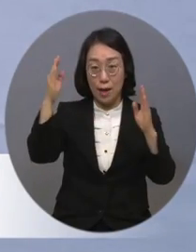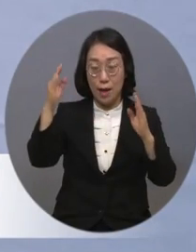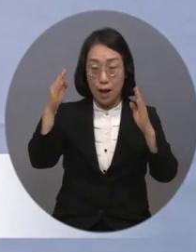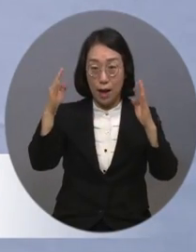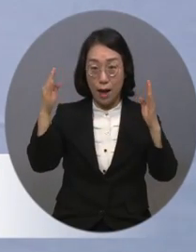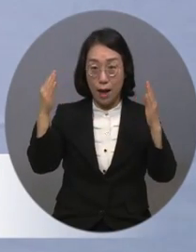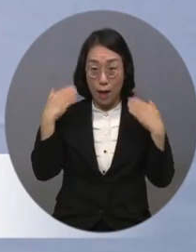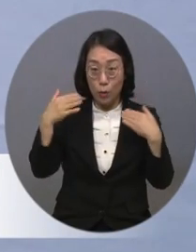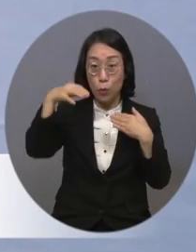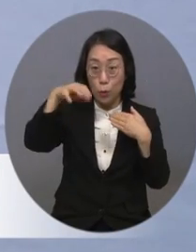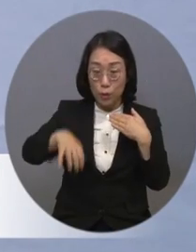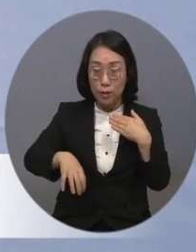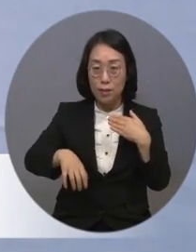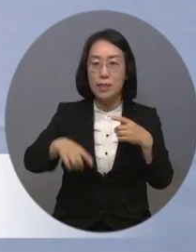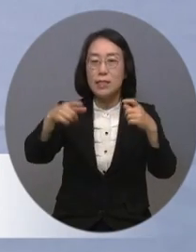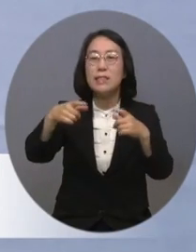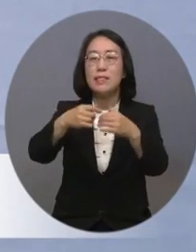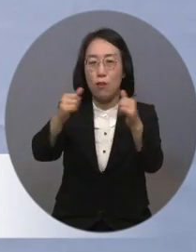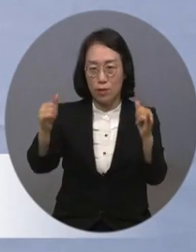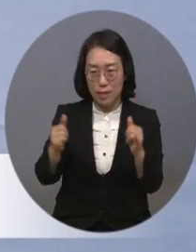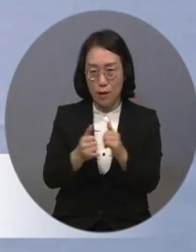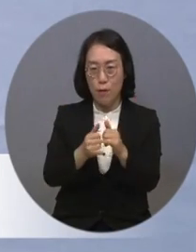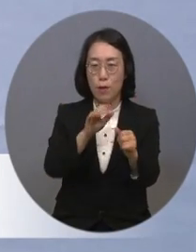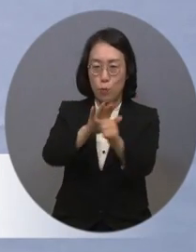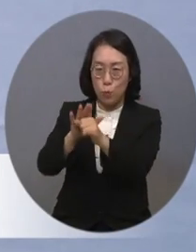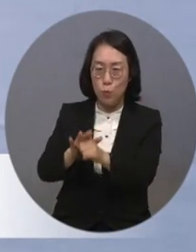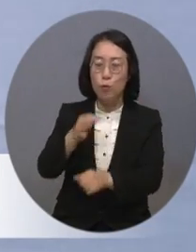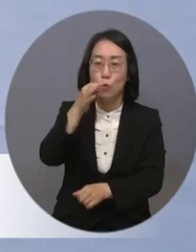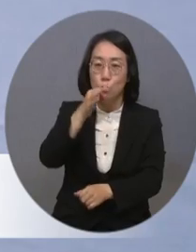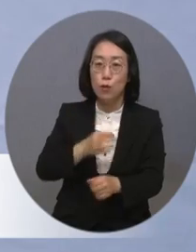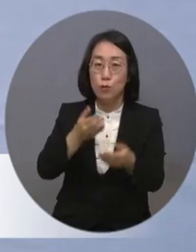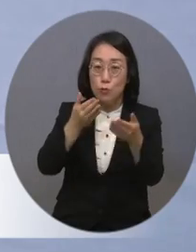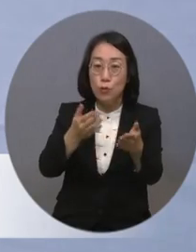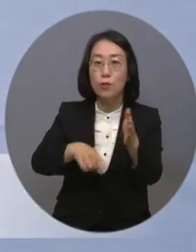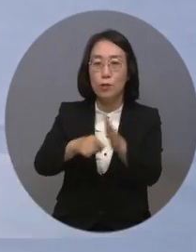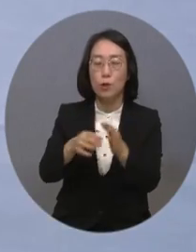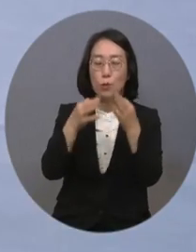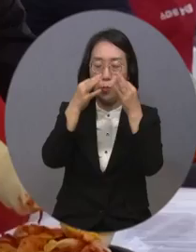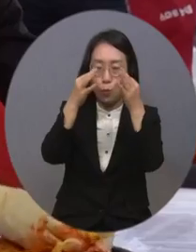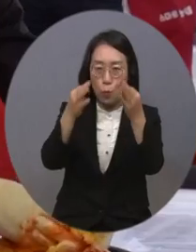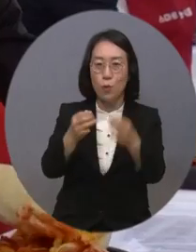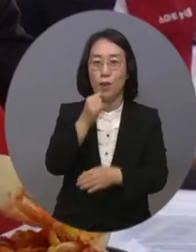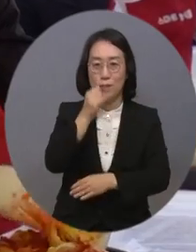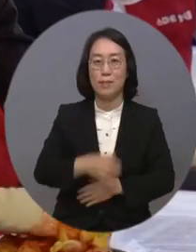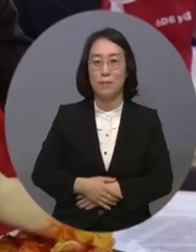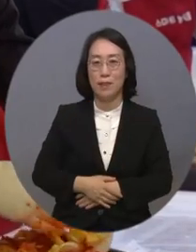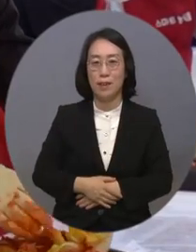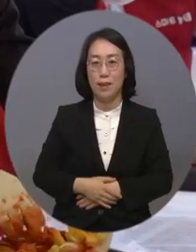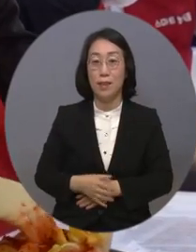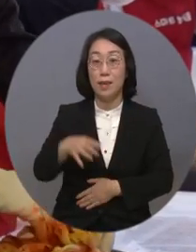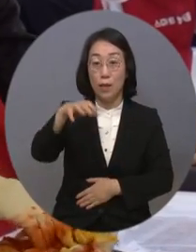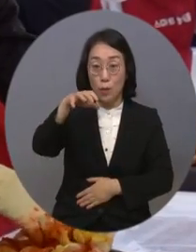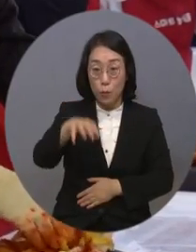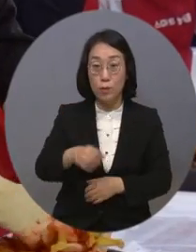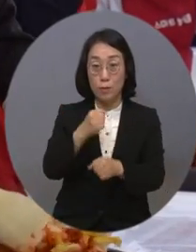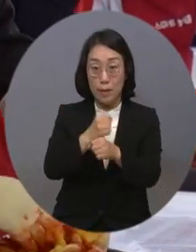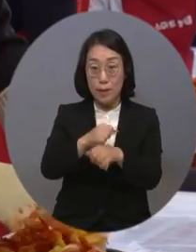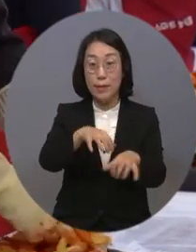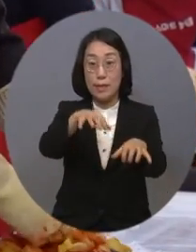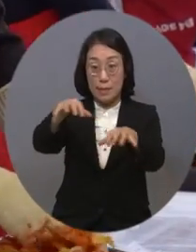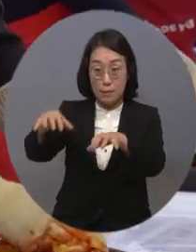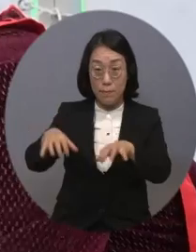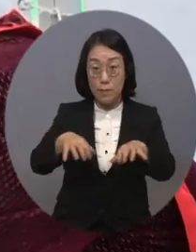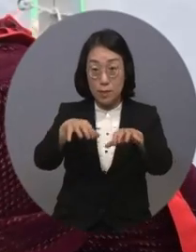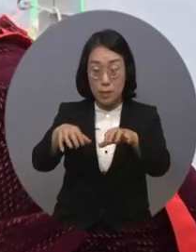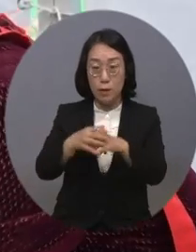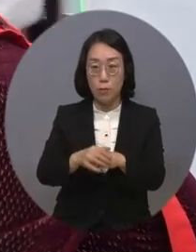지역사회에 함께하는 대학으로 거듭나기 위해서 저희들이 굉장히 많은 노력을 하고 있습니다. 이 자리에서 만들어진 김장김치